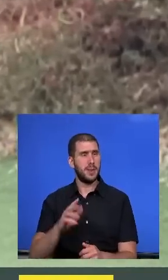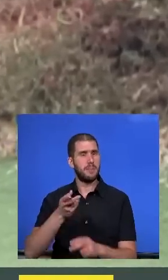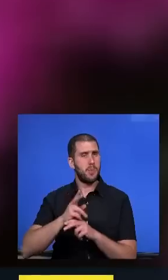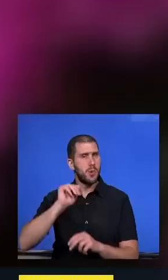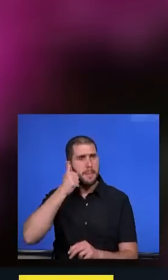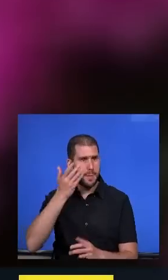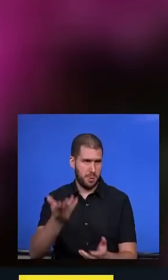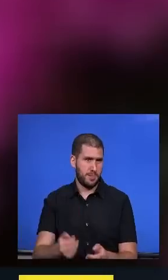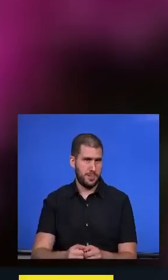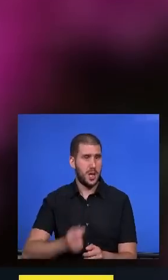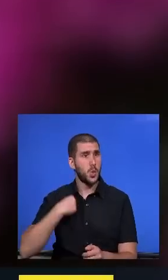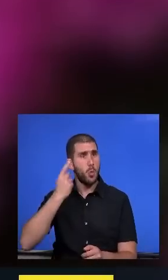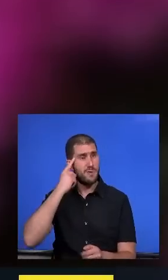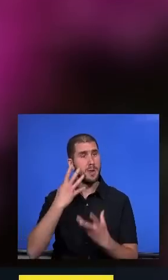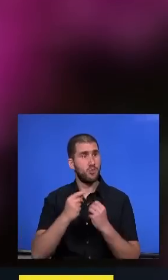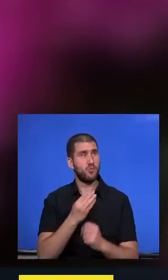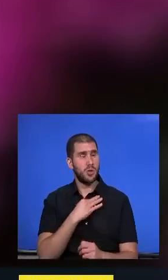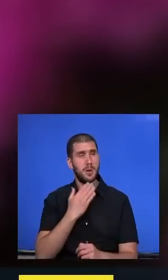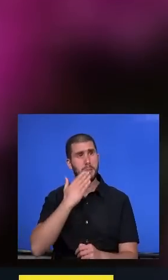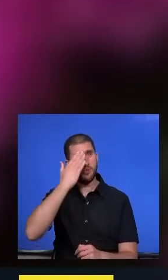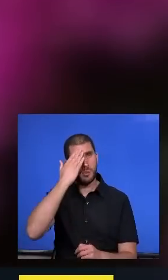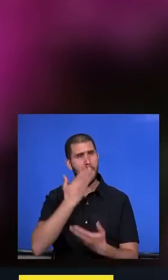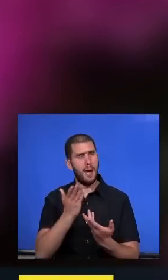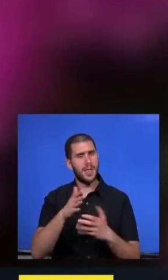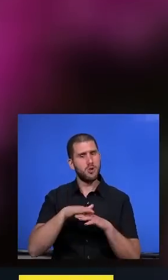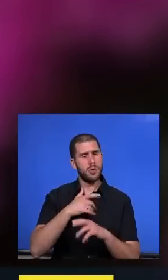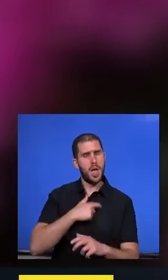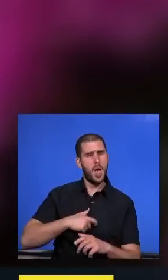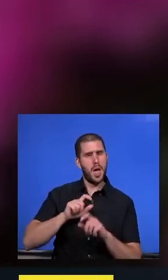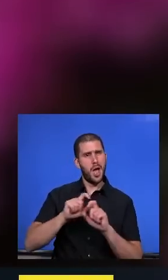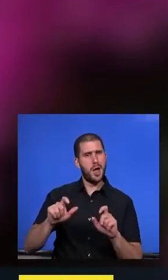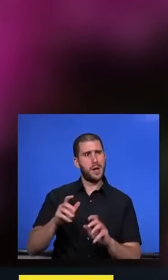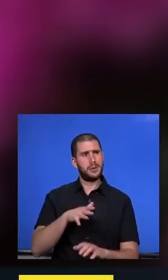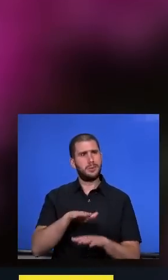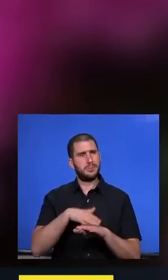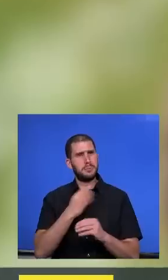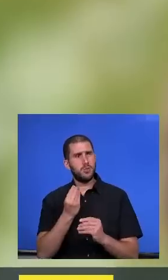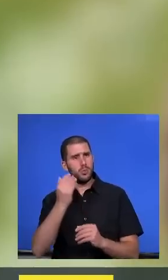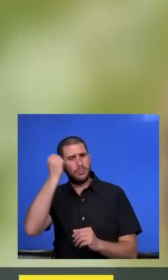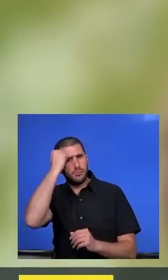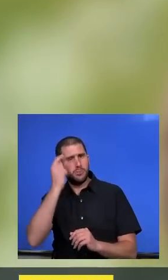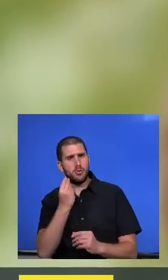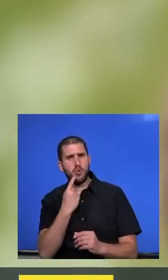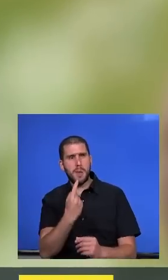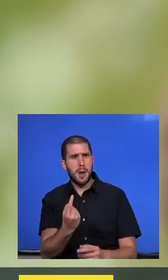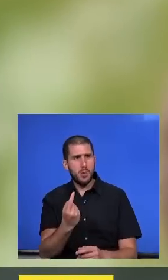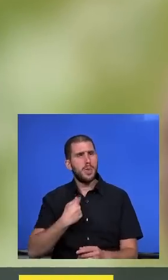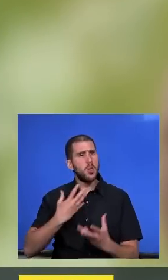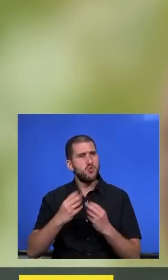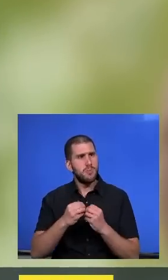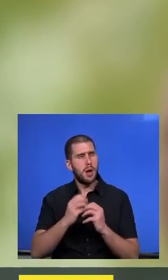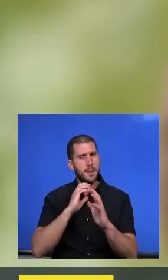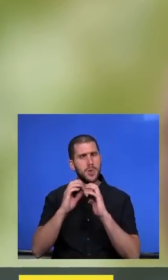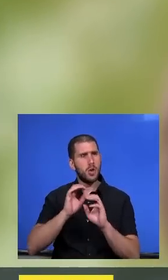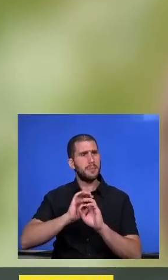dead tomorrow. I think in our family, Baruch Hashem, we don't have any guilt that there was something we didn't say. We were a family that